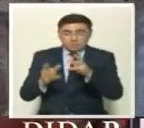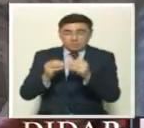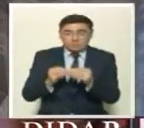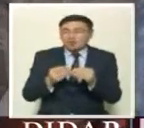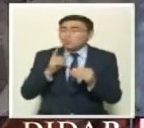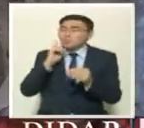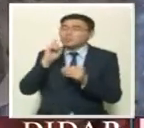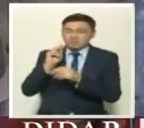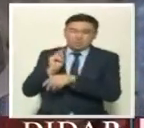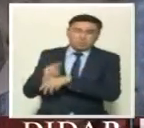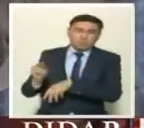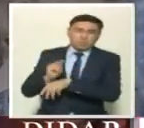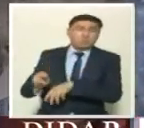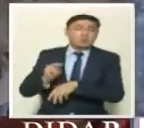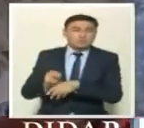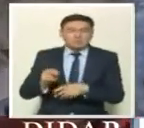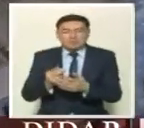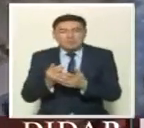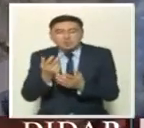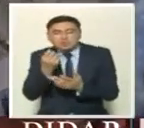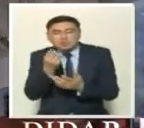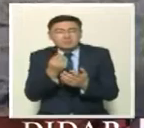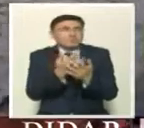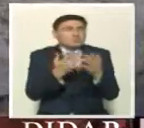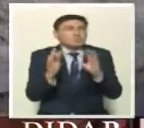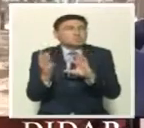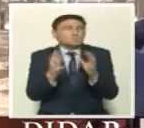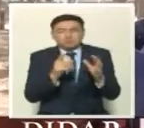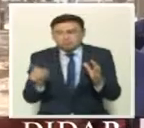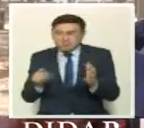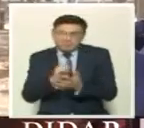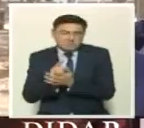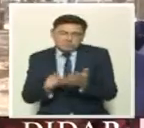получает молодых специалистов активно участвуют в общественных мероприятиях